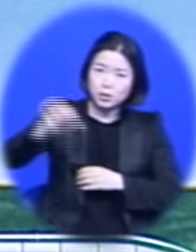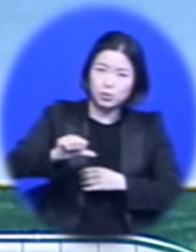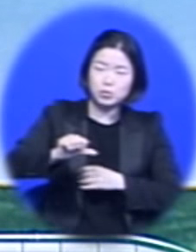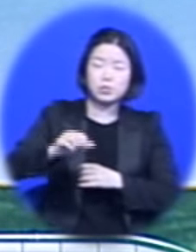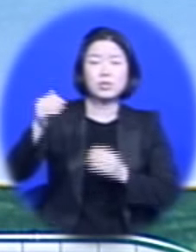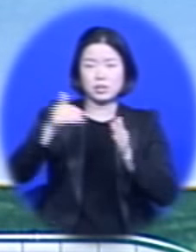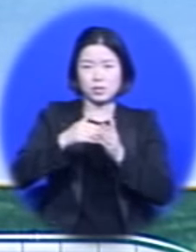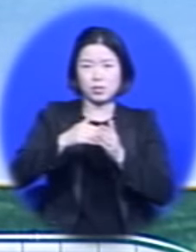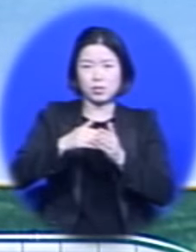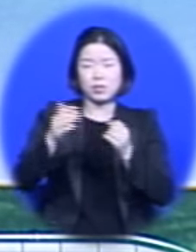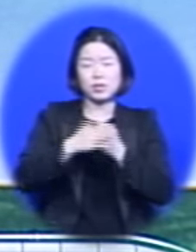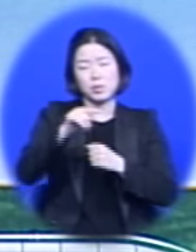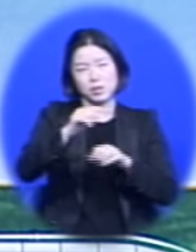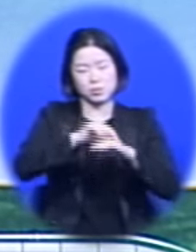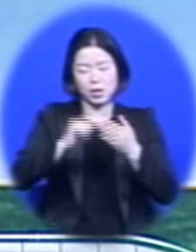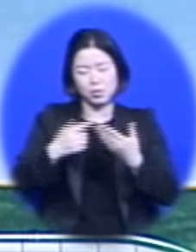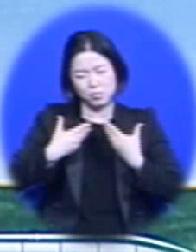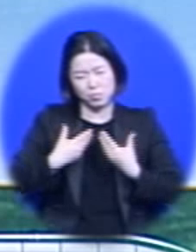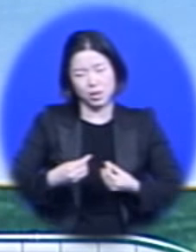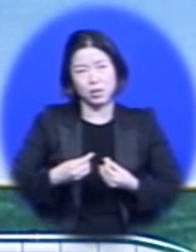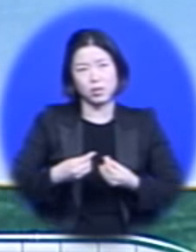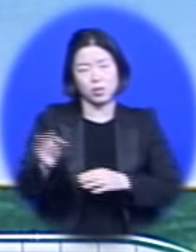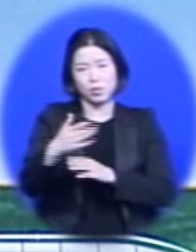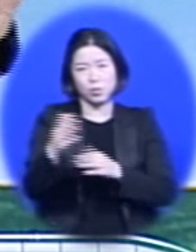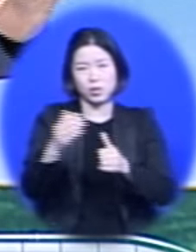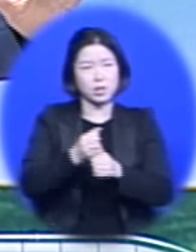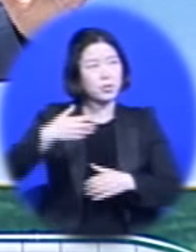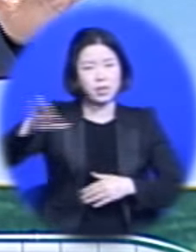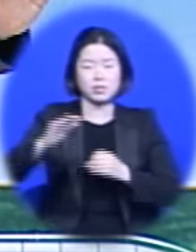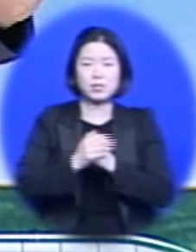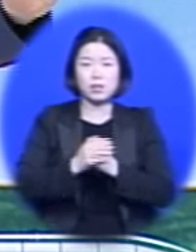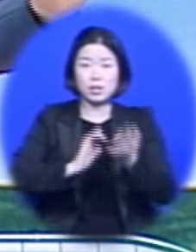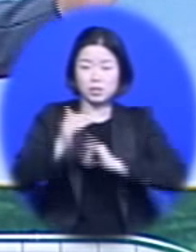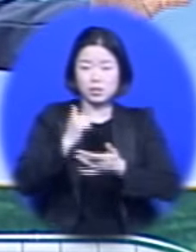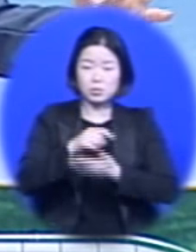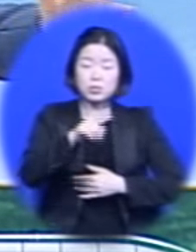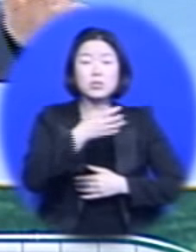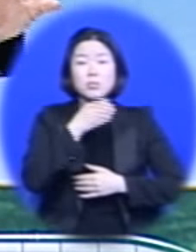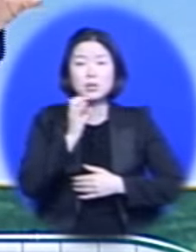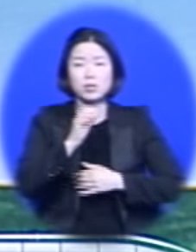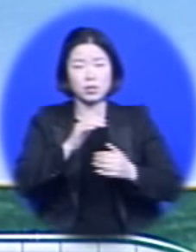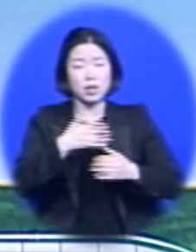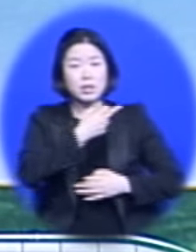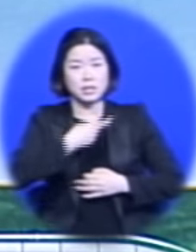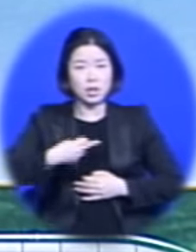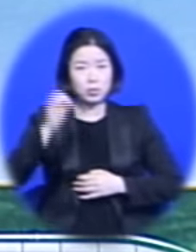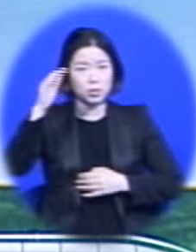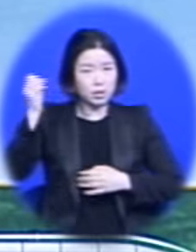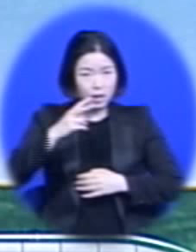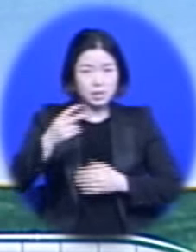낙심해서 고기잡이하러 떠나버렸습니다. 예수님은 그 베드로를 다시 사도로 다시